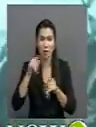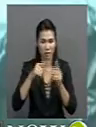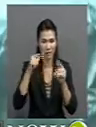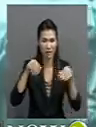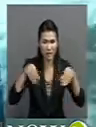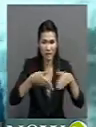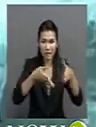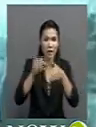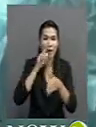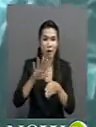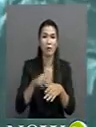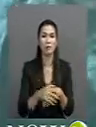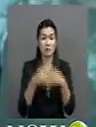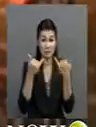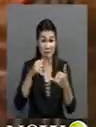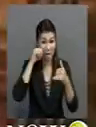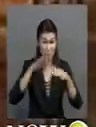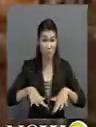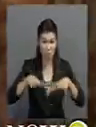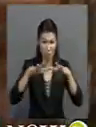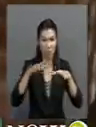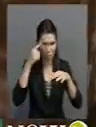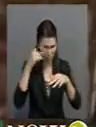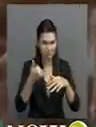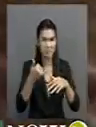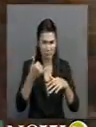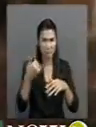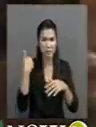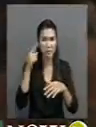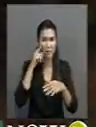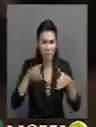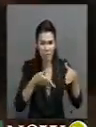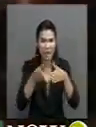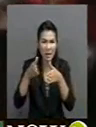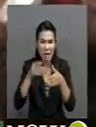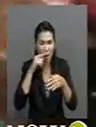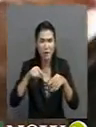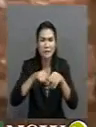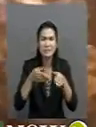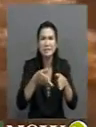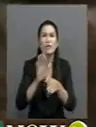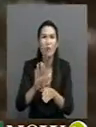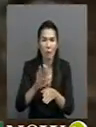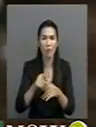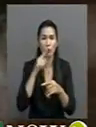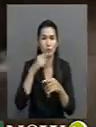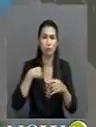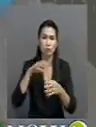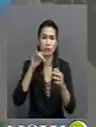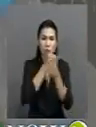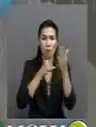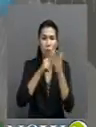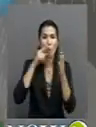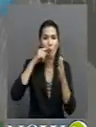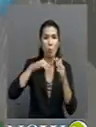ปากแม่น้ำดังกล่าวขณะที่น้ำท่วมฉับพลันมีแนวโน้มเกิดขึ้นกับแม่น้ำสายเล็กและลำธารนะครับส่วนจังหวัดที่มีภูเขาควรระมั